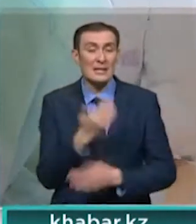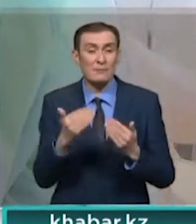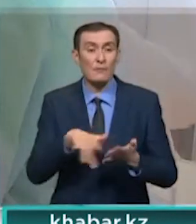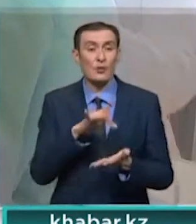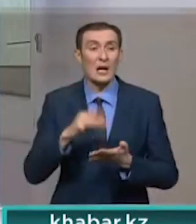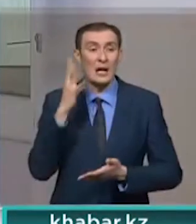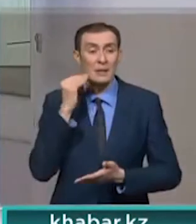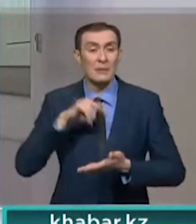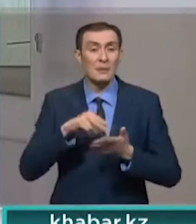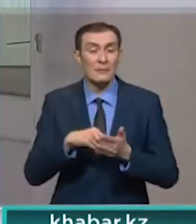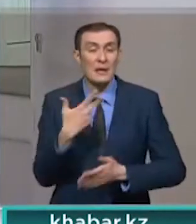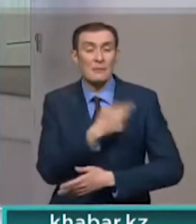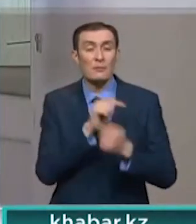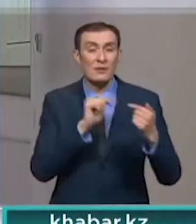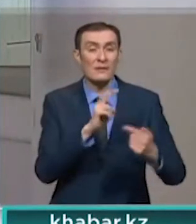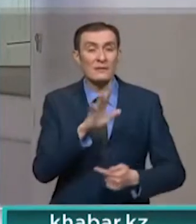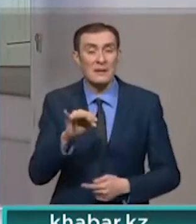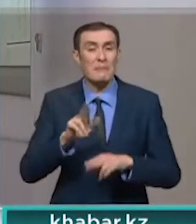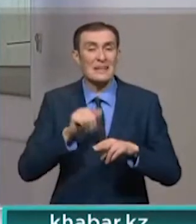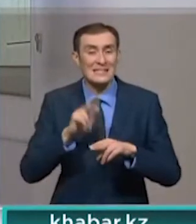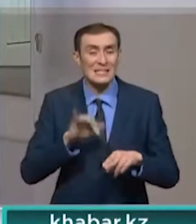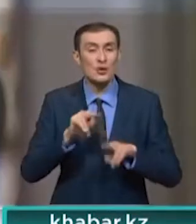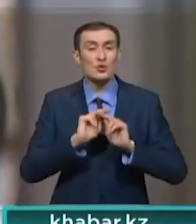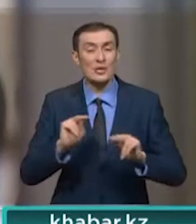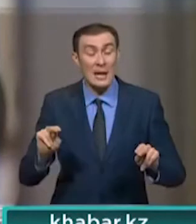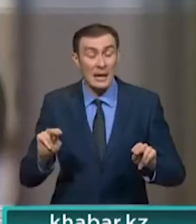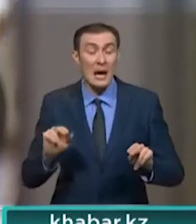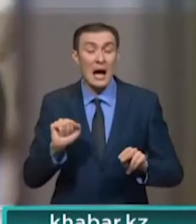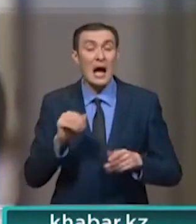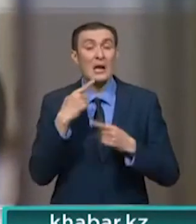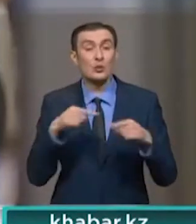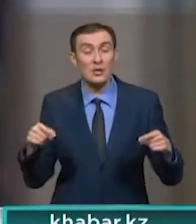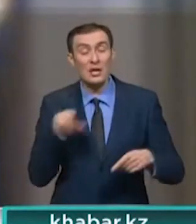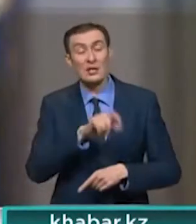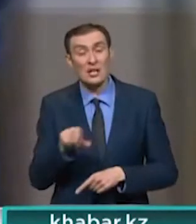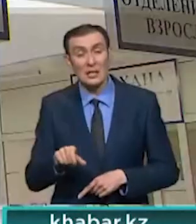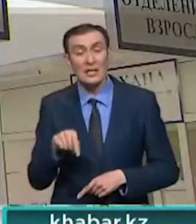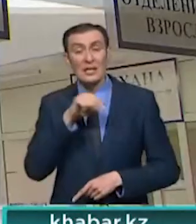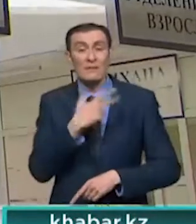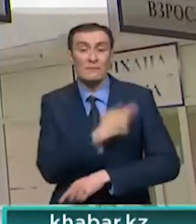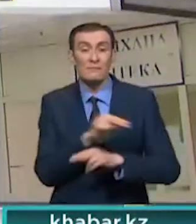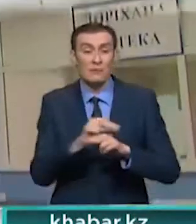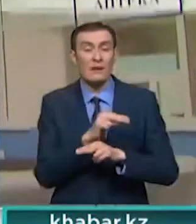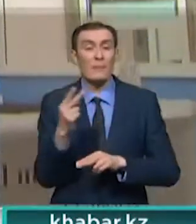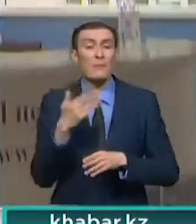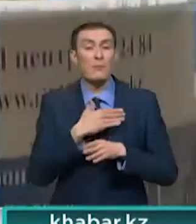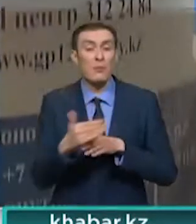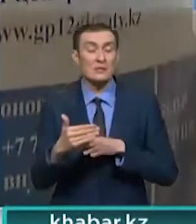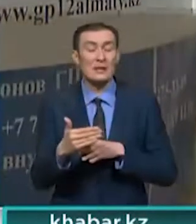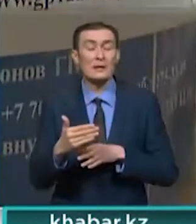Алма-Аты планируют привить против коронавируса полицейских и учителей. А вот остальных граждан иммунизируют во второй половине года.